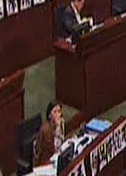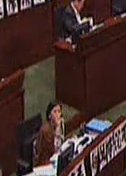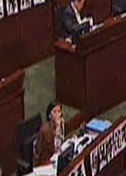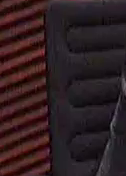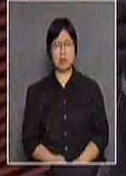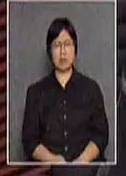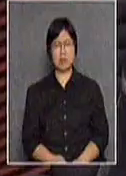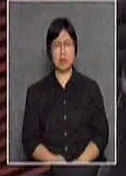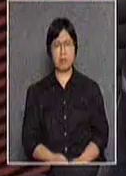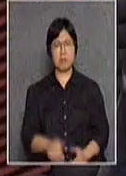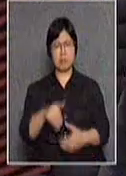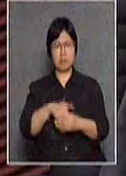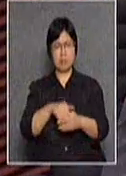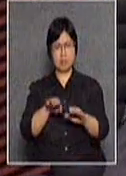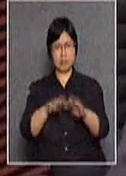開始表決。